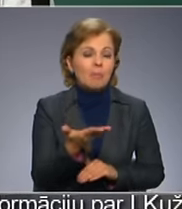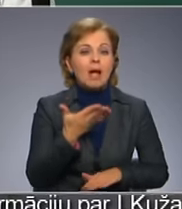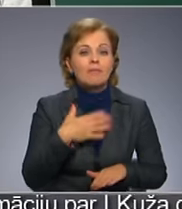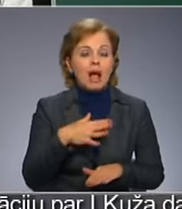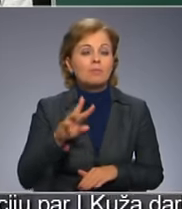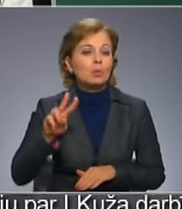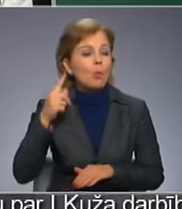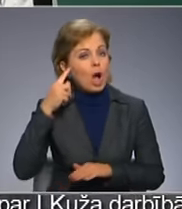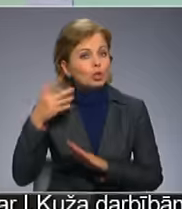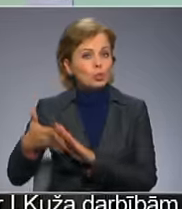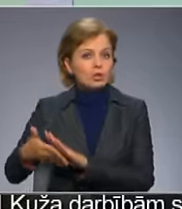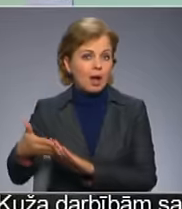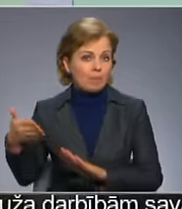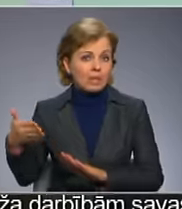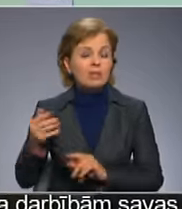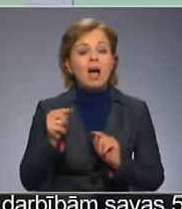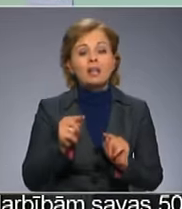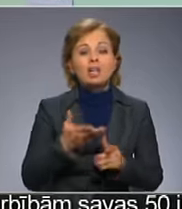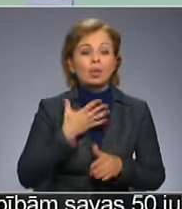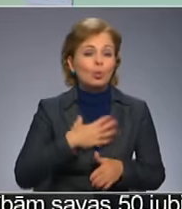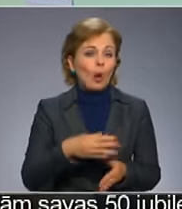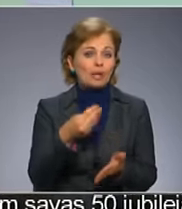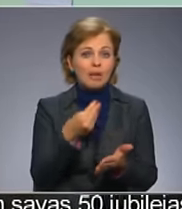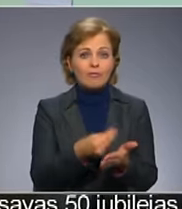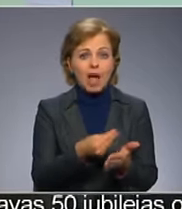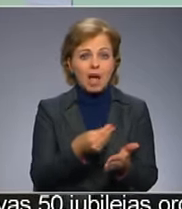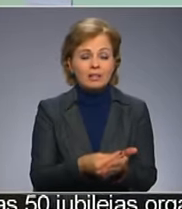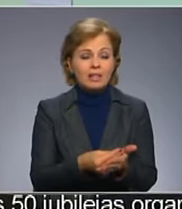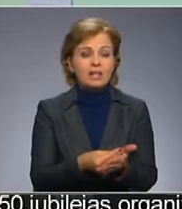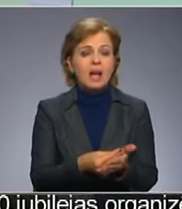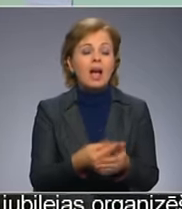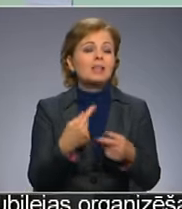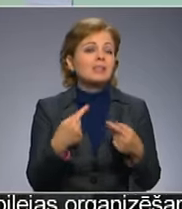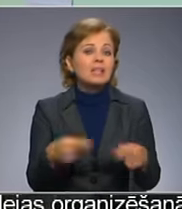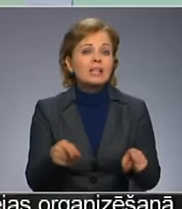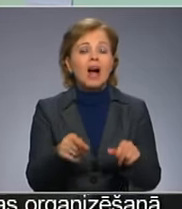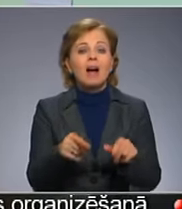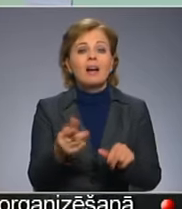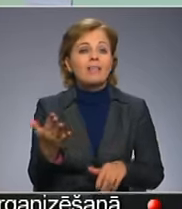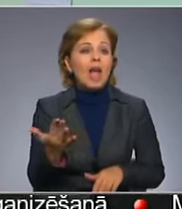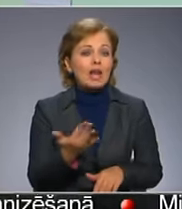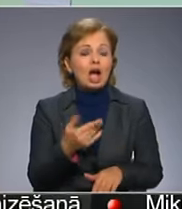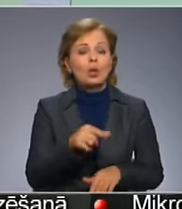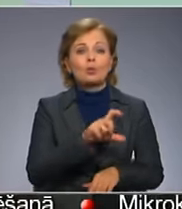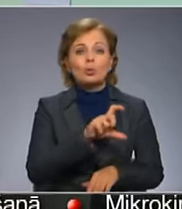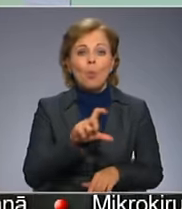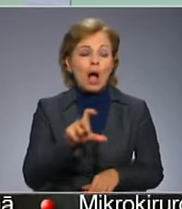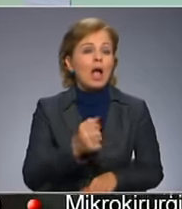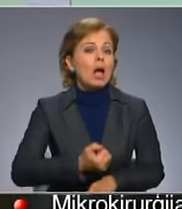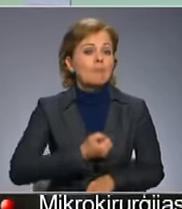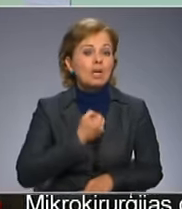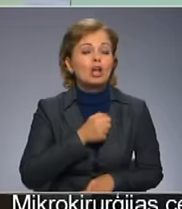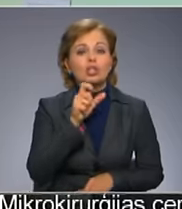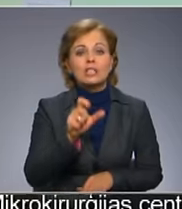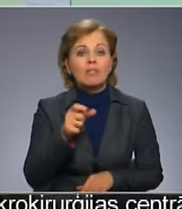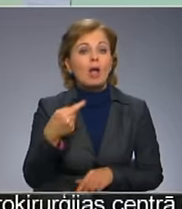otru saprast. Un tas ir ļoti vērtīgi, jo citādāk neienākot skolā bieži vien ir grūti